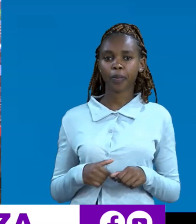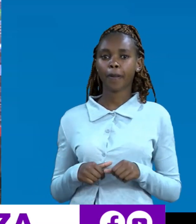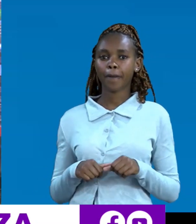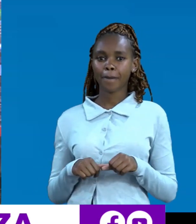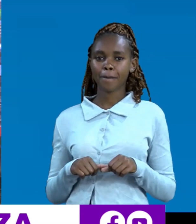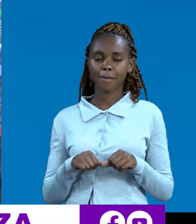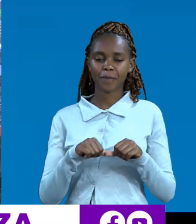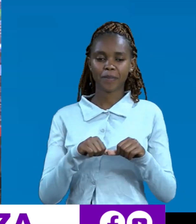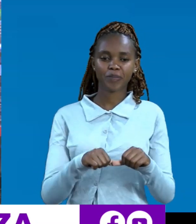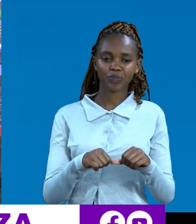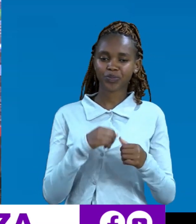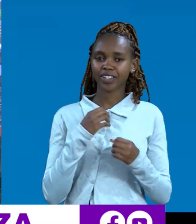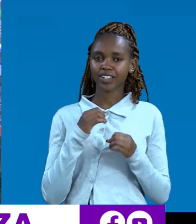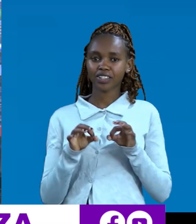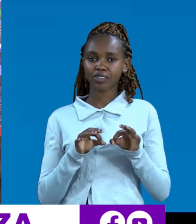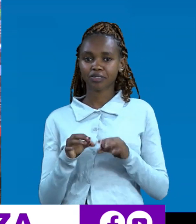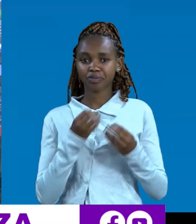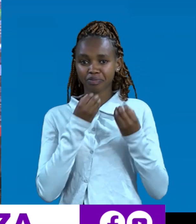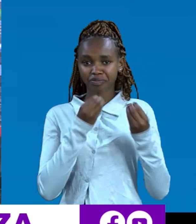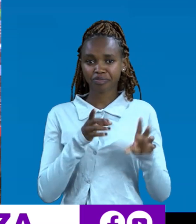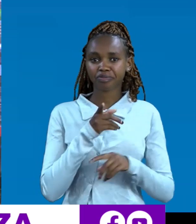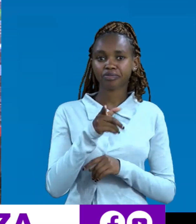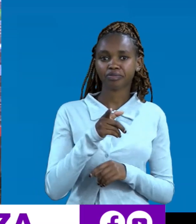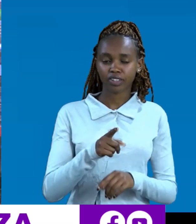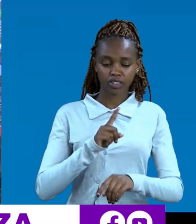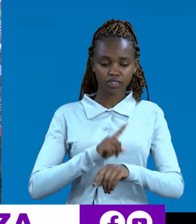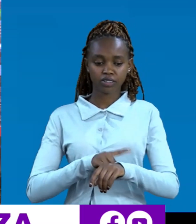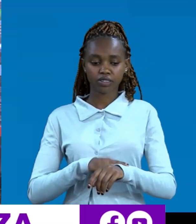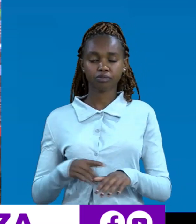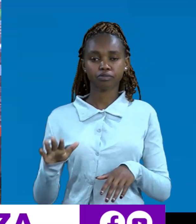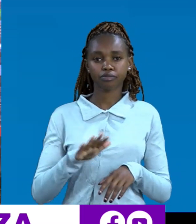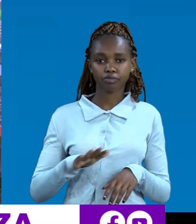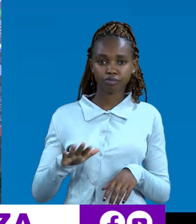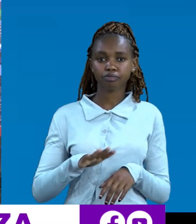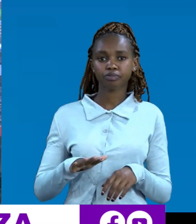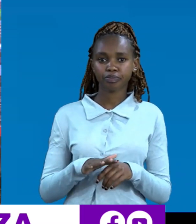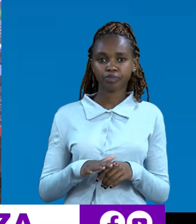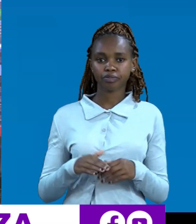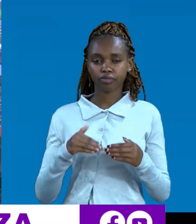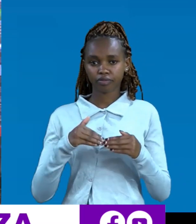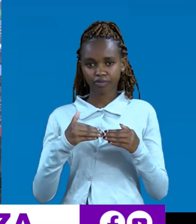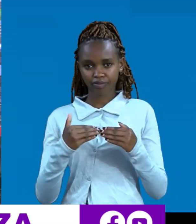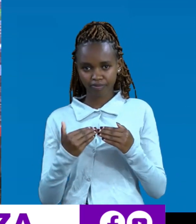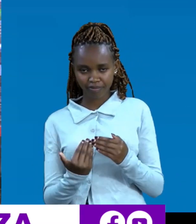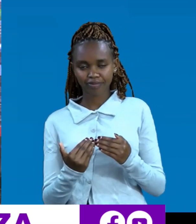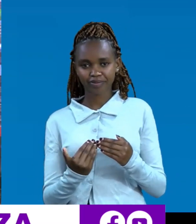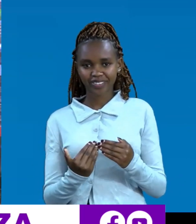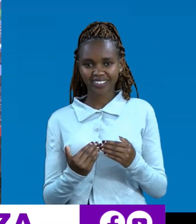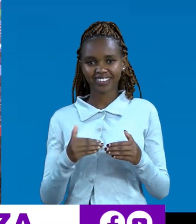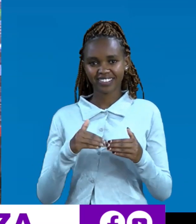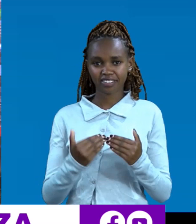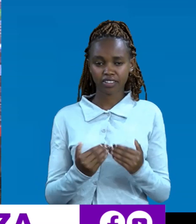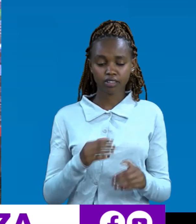na Ryan, will give you the date, the time, and the place. Lakini pia ticket tuwezi wapatia, ni